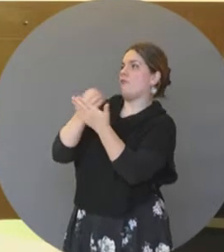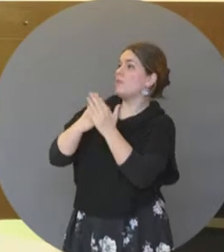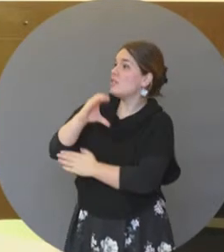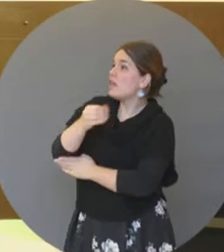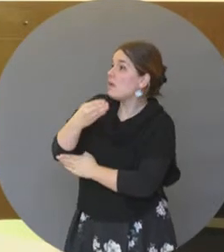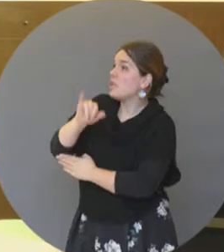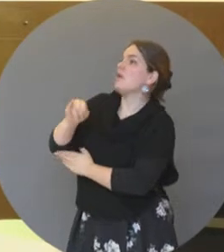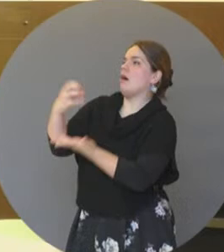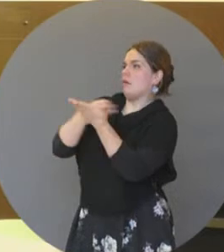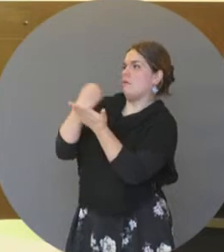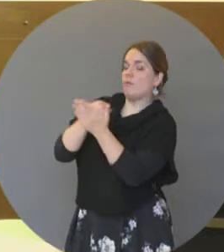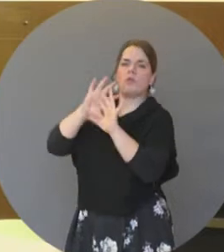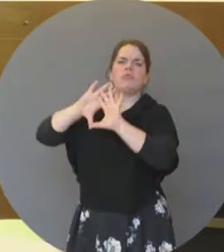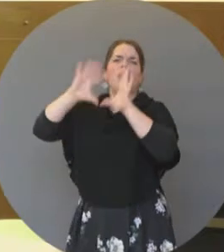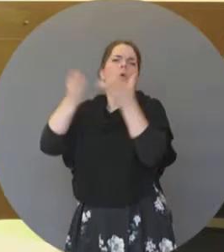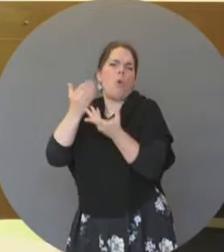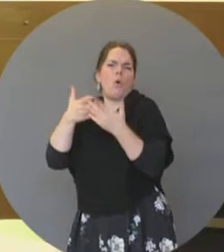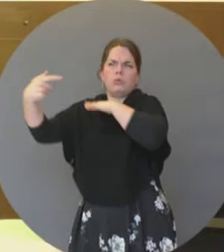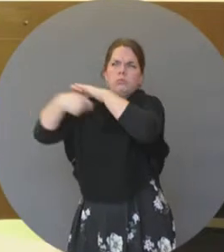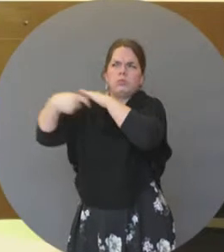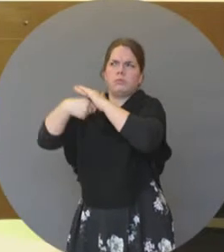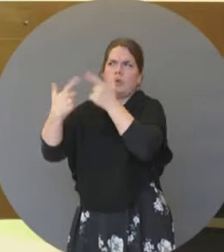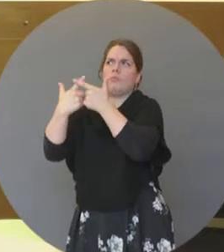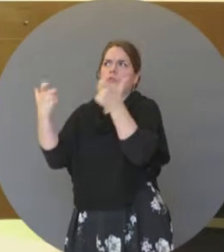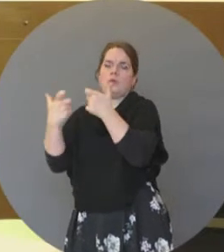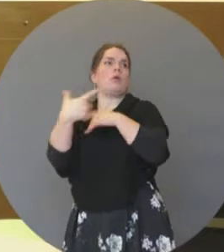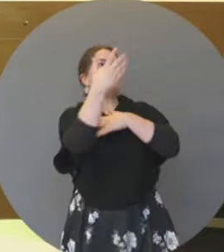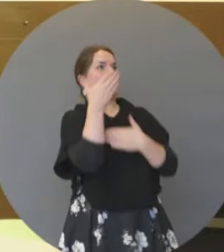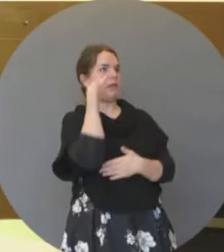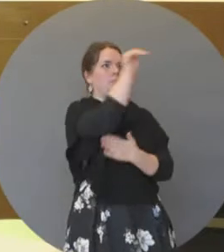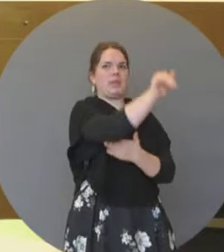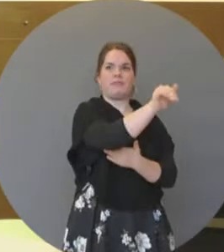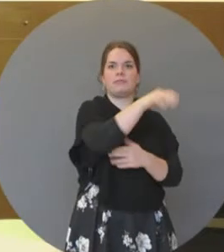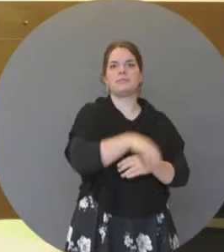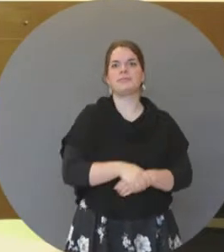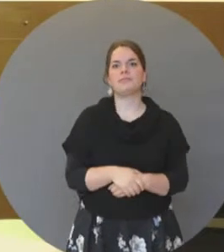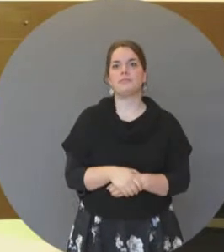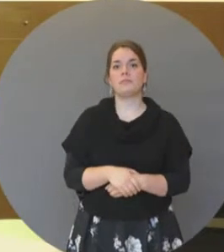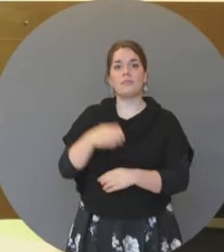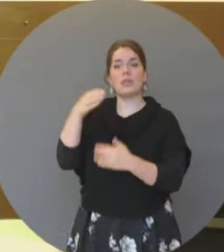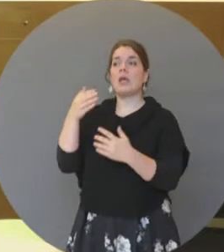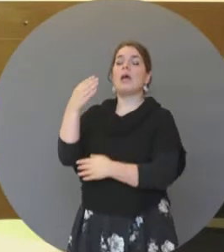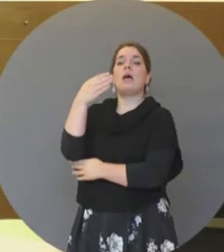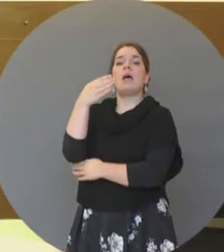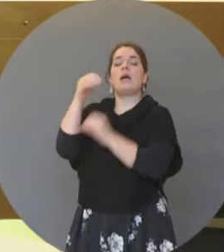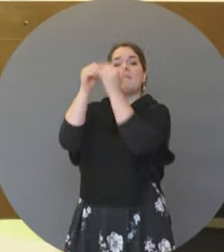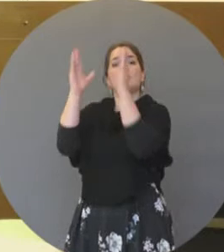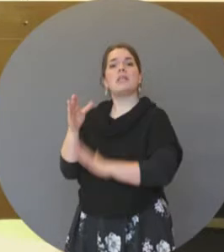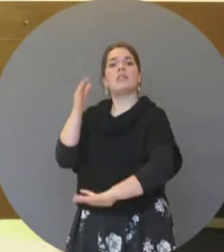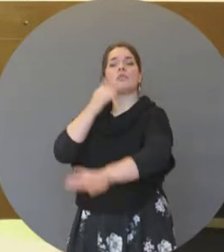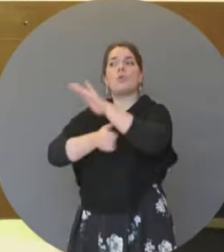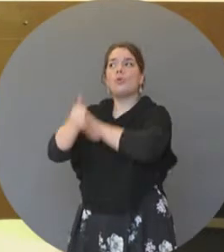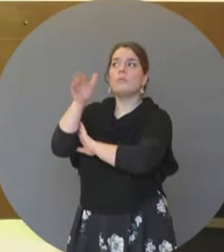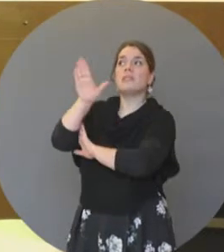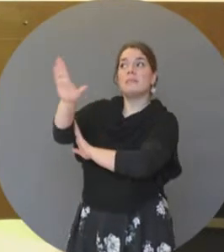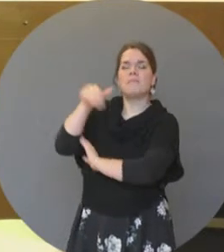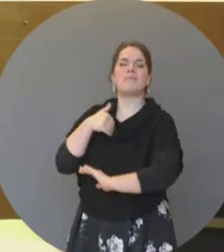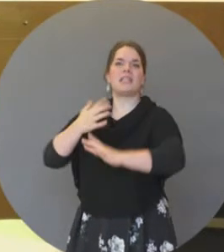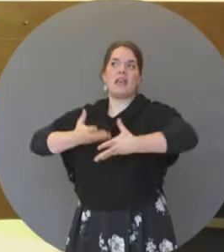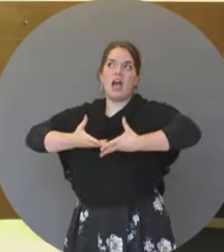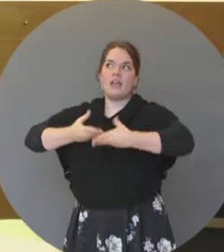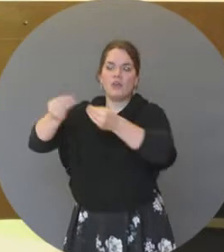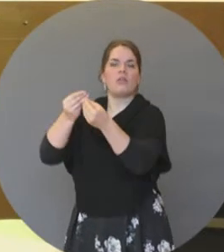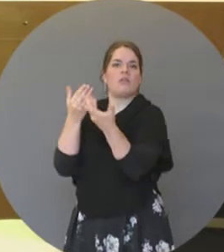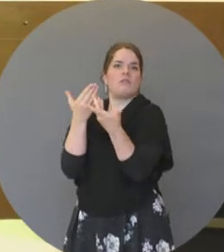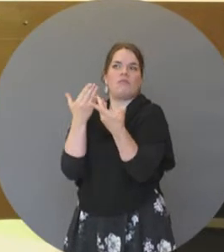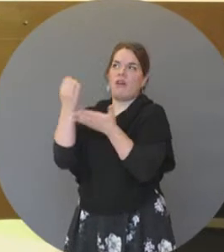ou bien d'autres dans le rapport il est stipulé que les MDA ont pour objectif d'améliorer le réseau d'accueil d'informations